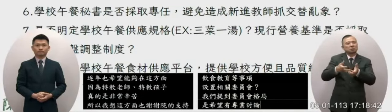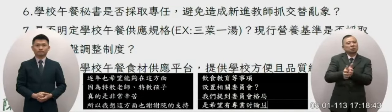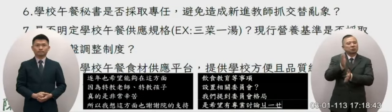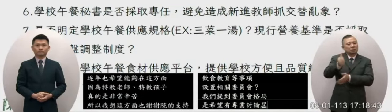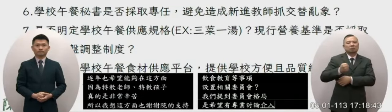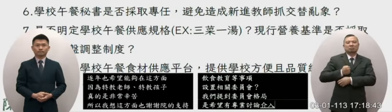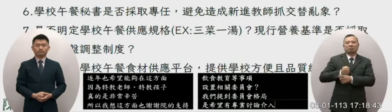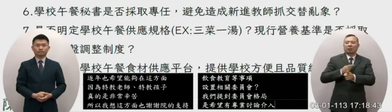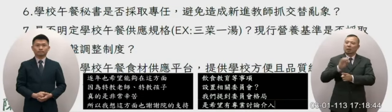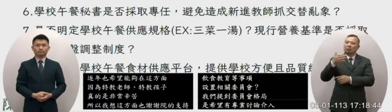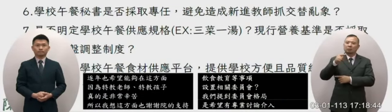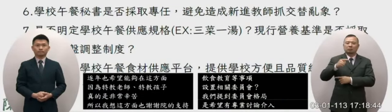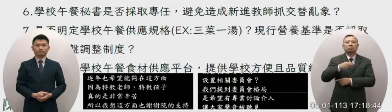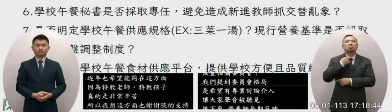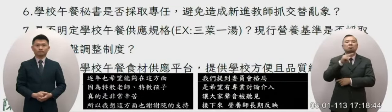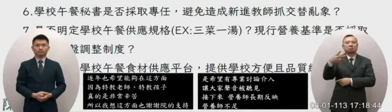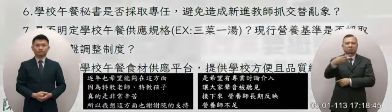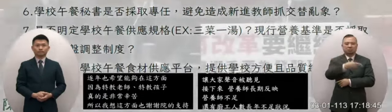能很头痛。接下来